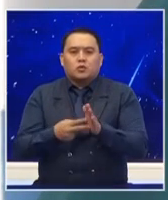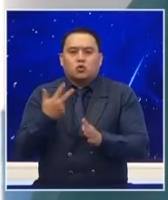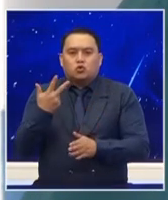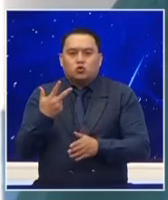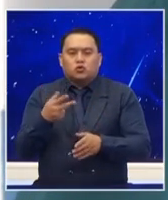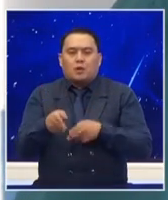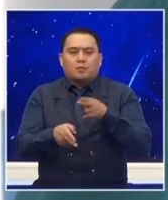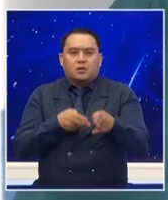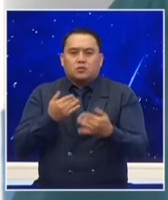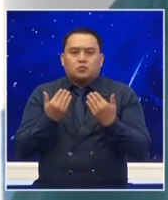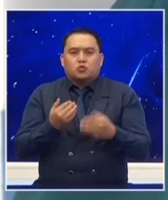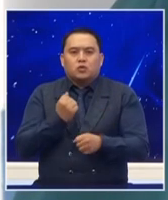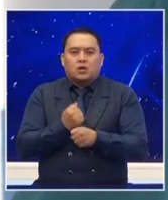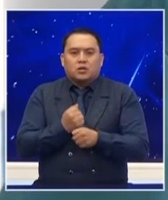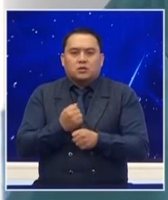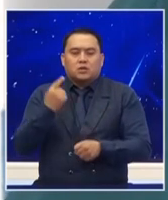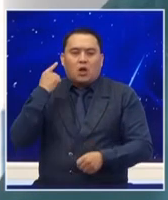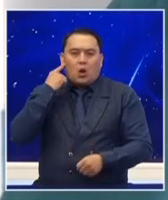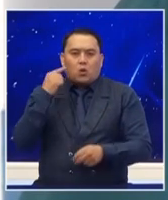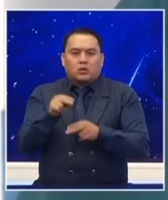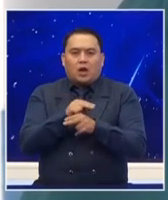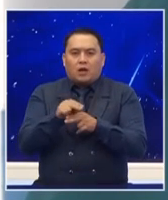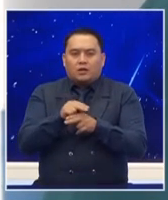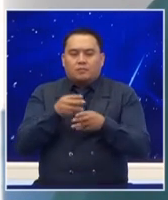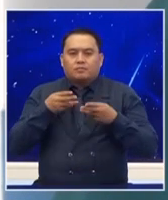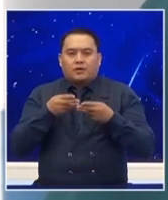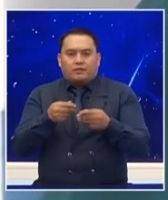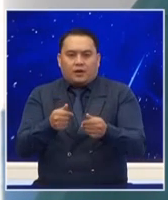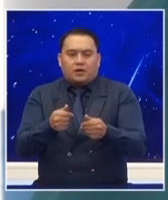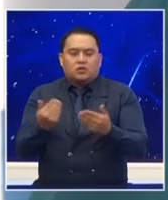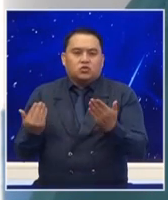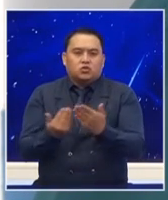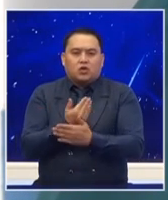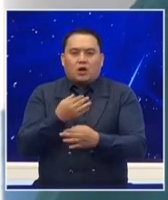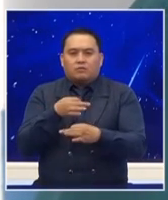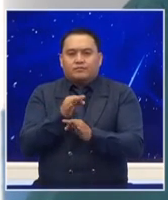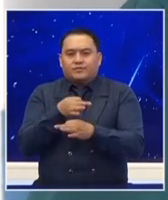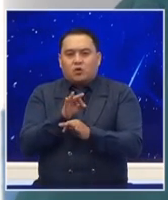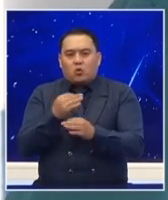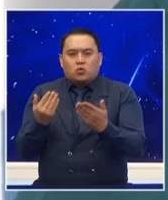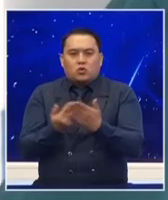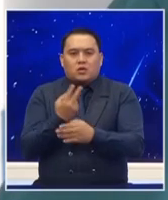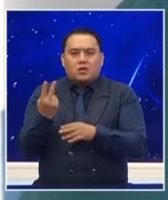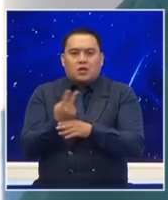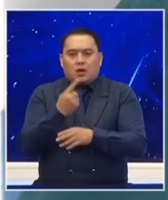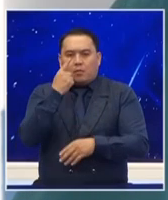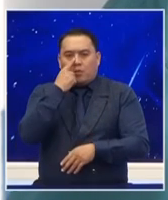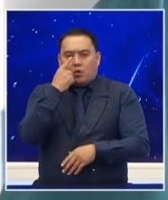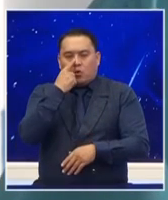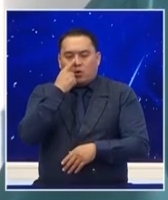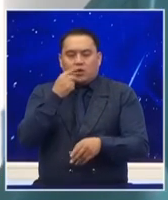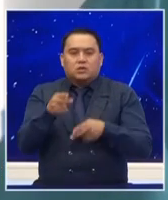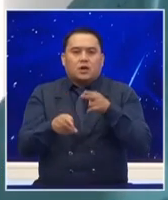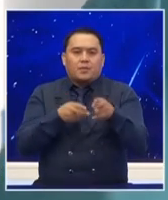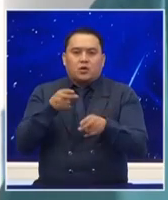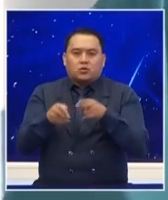операцияны бүгін жасаймыз. Бірі есту қабілетін ретке келтіруге ықпал етеді. Жаңа микроскоппен жасалады. Қалған 2 ота мұрынға